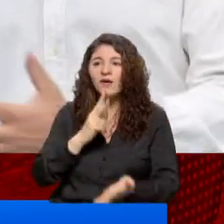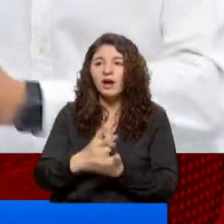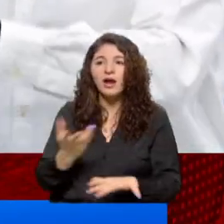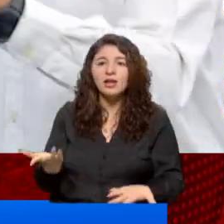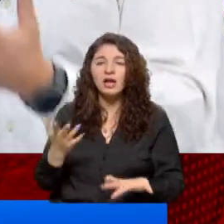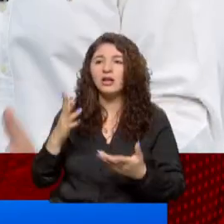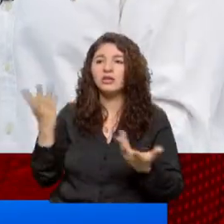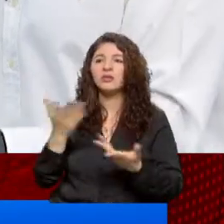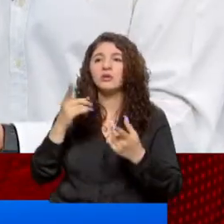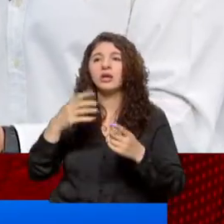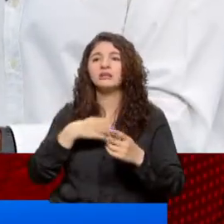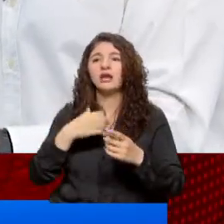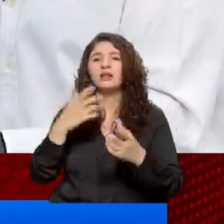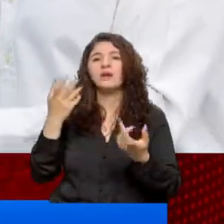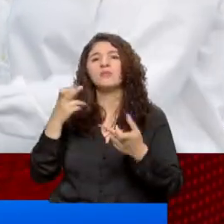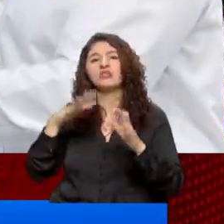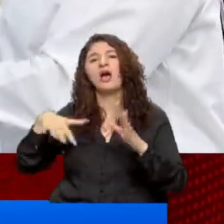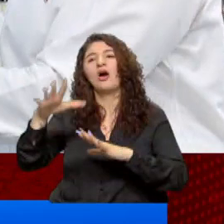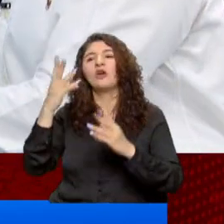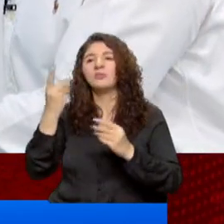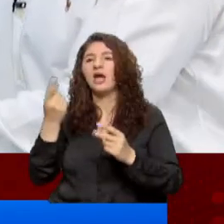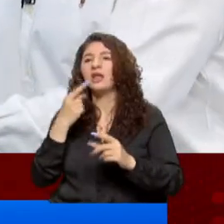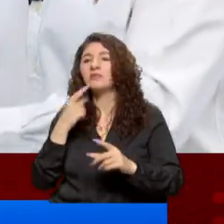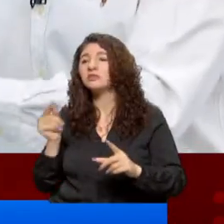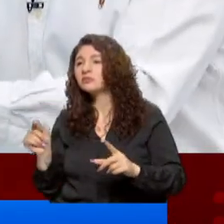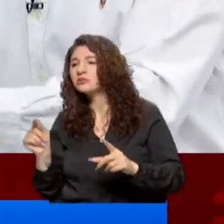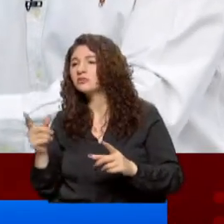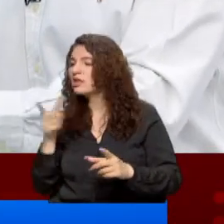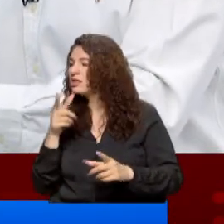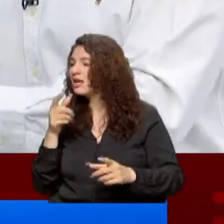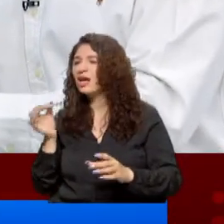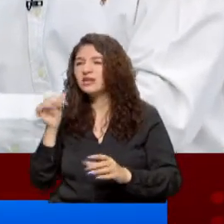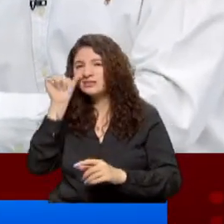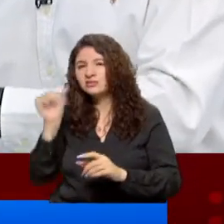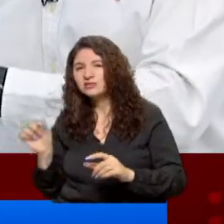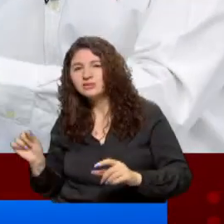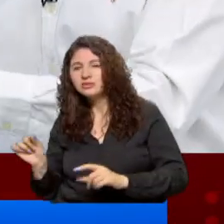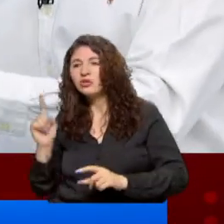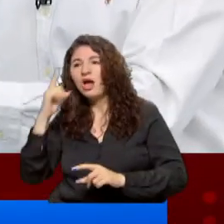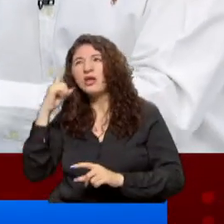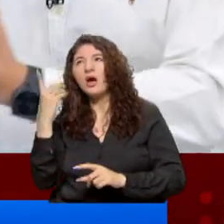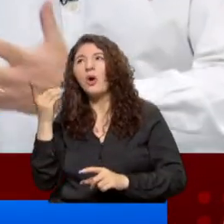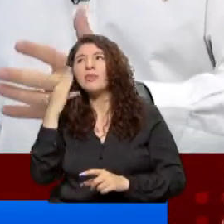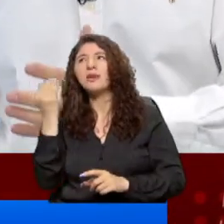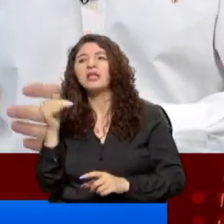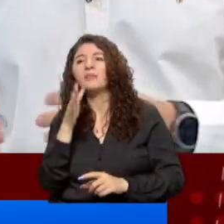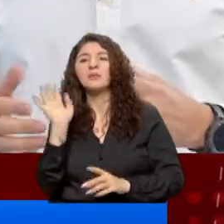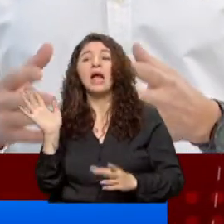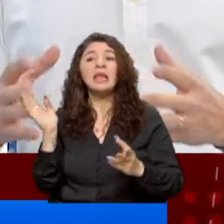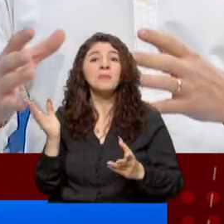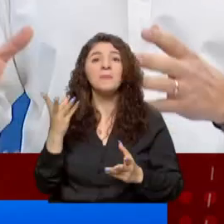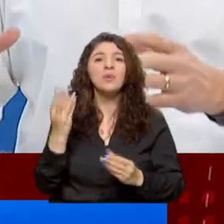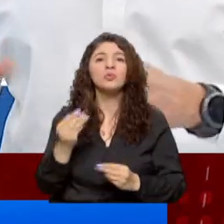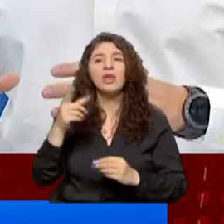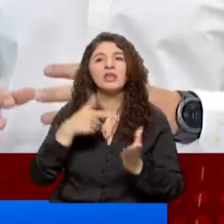Kanatlar ruh haliyle alakalı oluyor Onda birinin gazına gelmiş oluyor bir şeyler anlatıyor hakkında yatıyor ama onun ne anlama geldiğini bilmeden